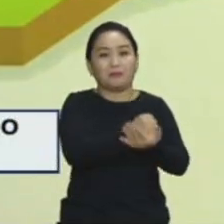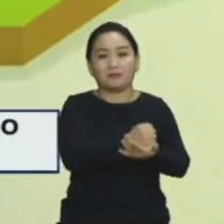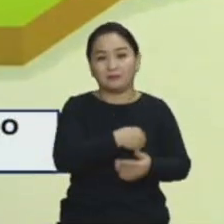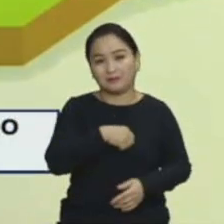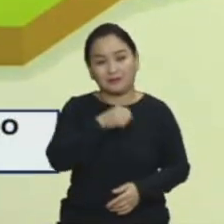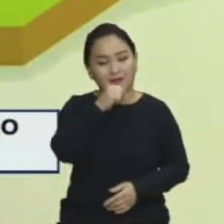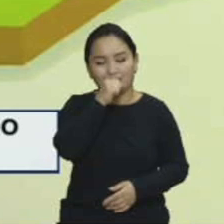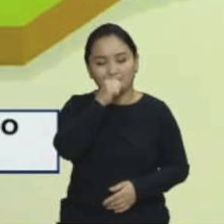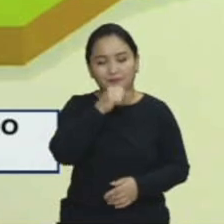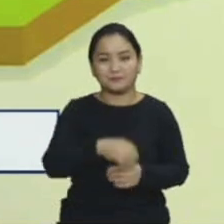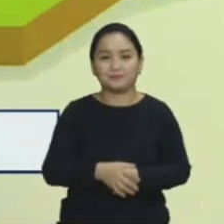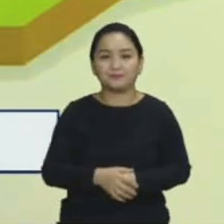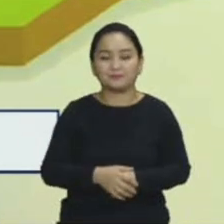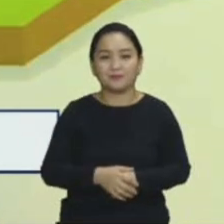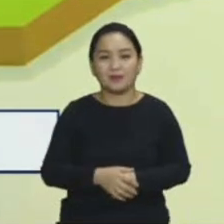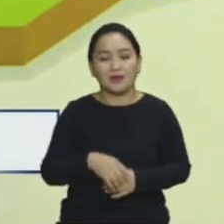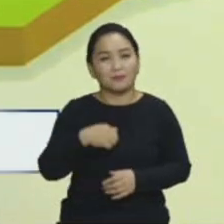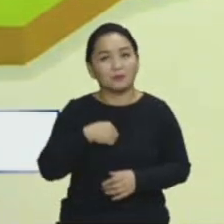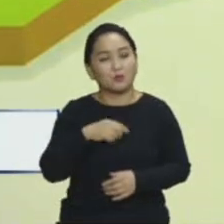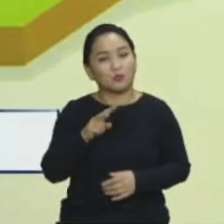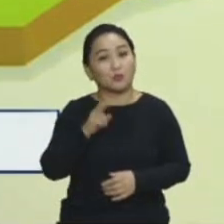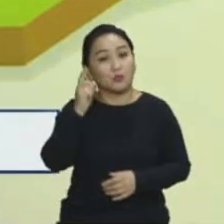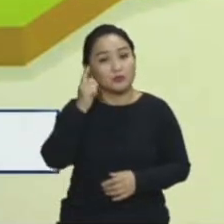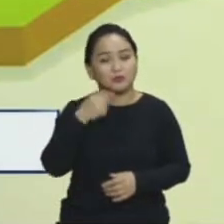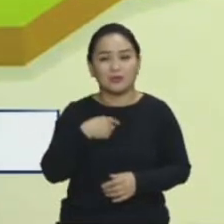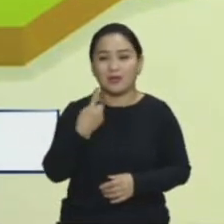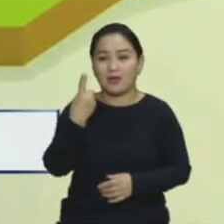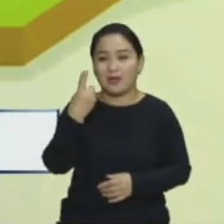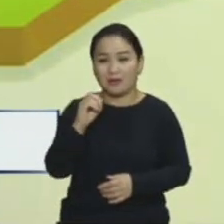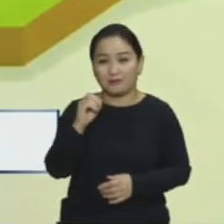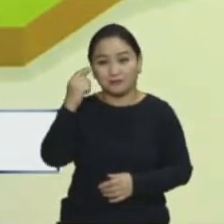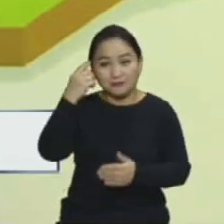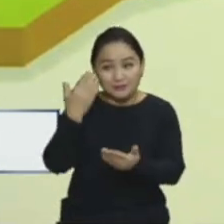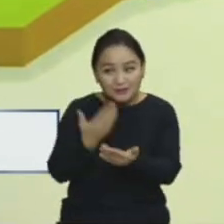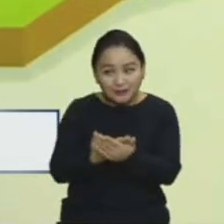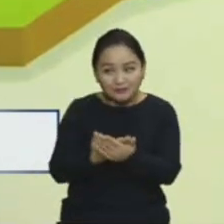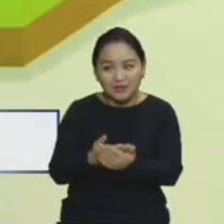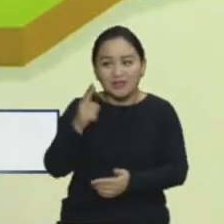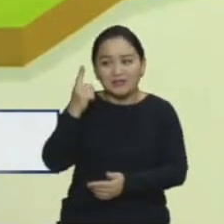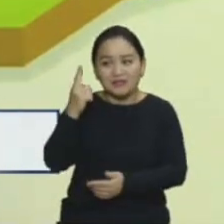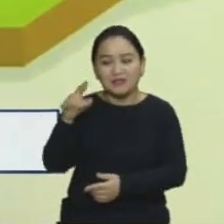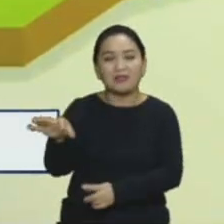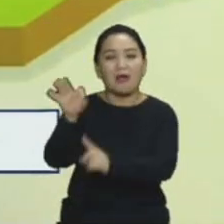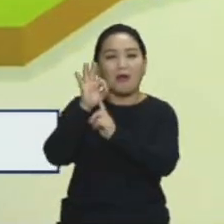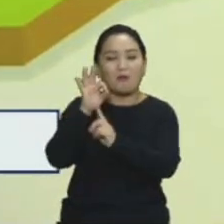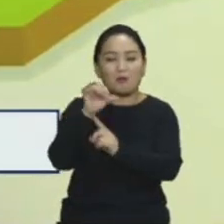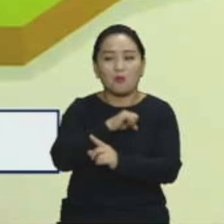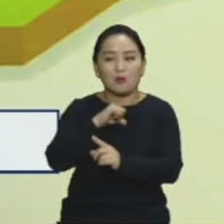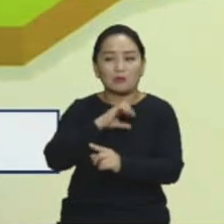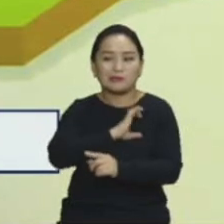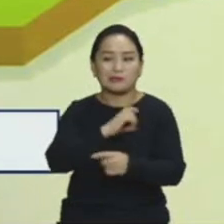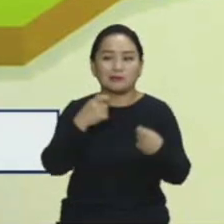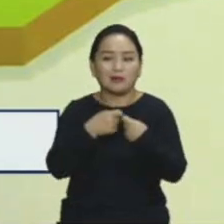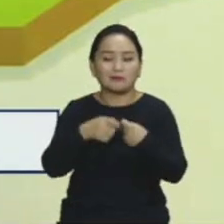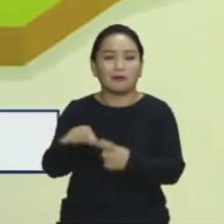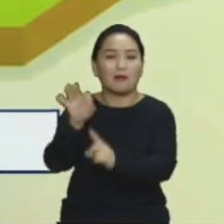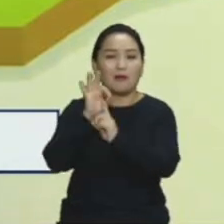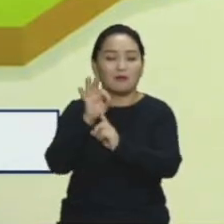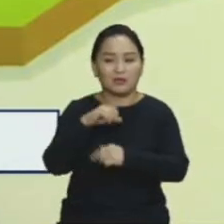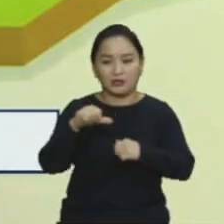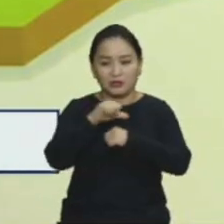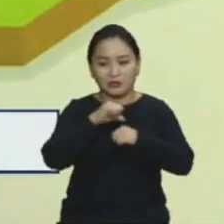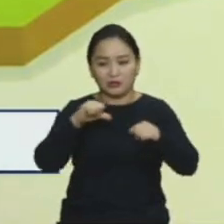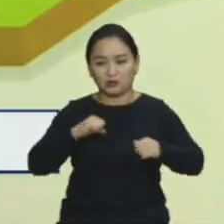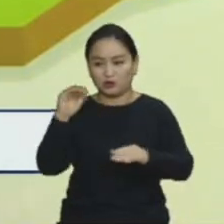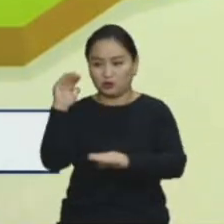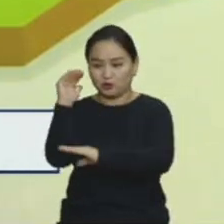байна. Зарим одоо 10 санал хэлж байгаа за нэг нь авъя гэдэг ч юм уу те өөртөө таалагдсан санал аваад ард иргэдийг төлөөлж байгаа чухал сандуудыг бол авахгүй байх